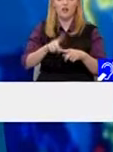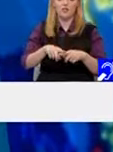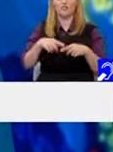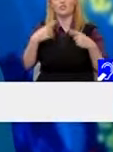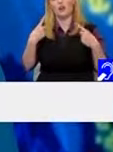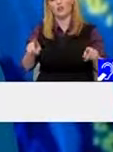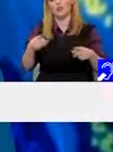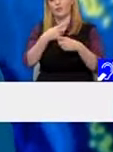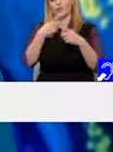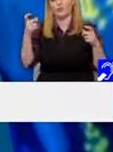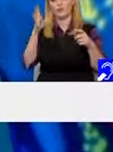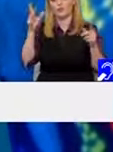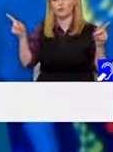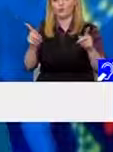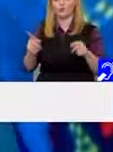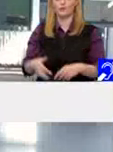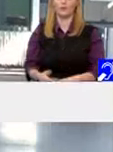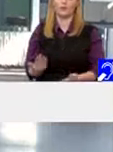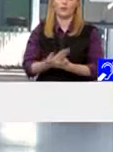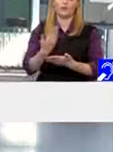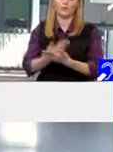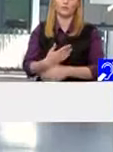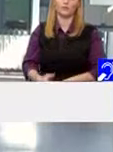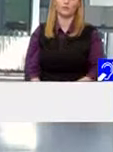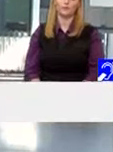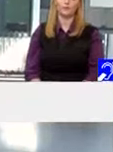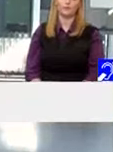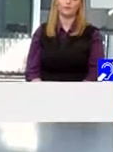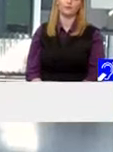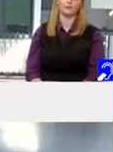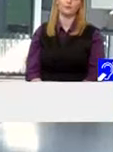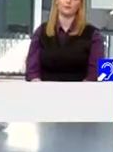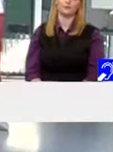alte informații în știrile pe scurt.